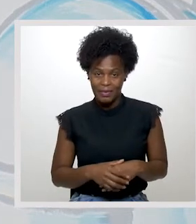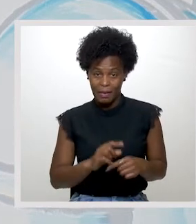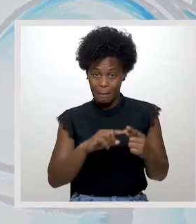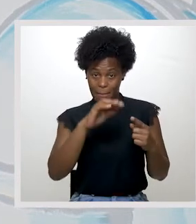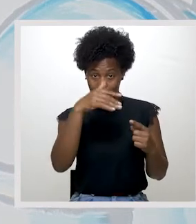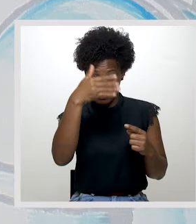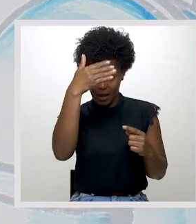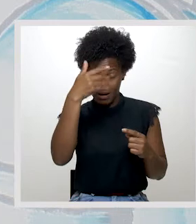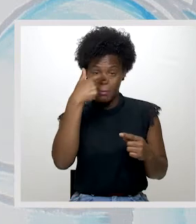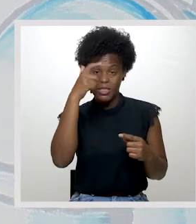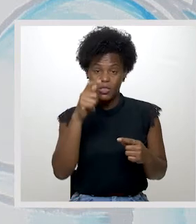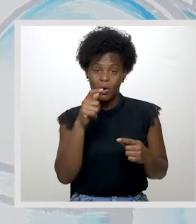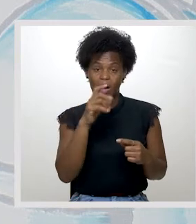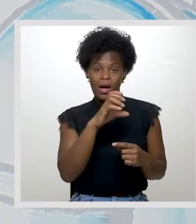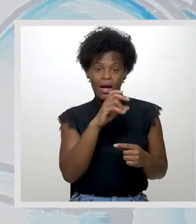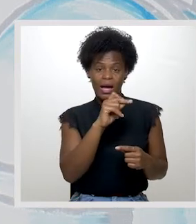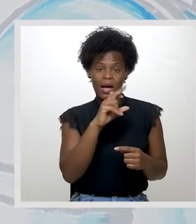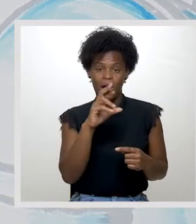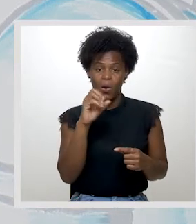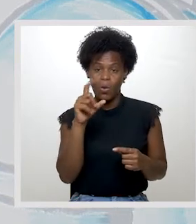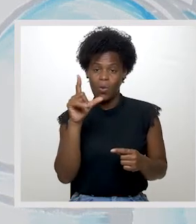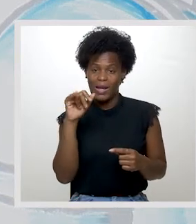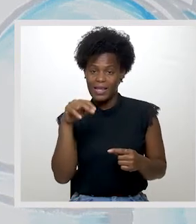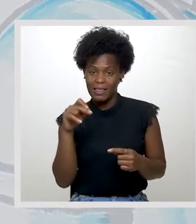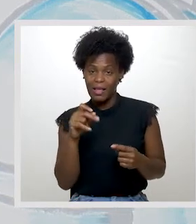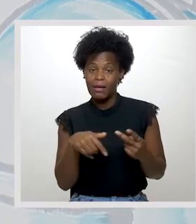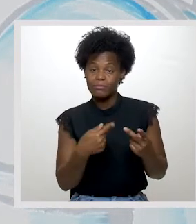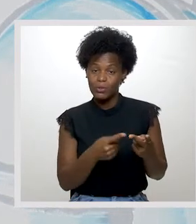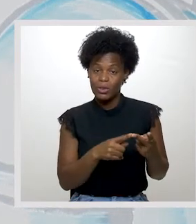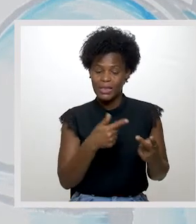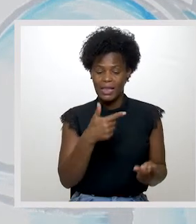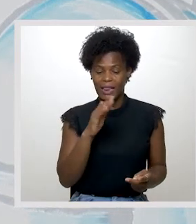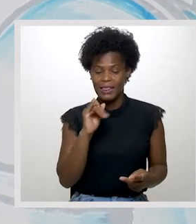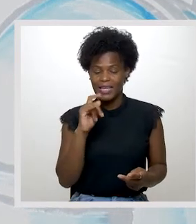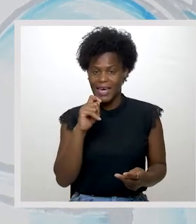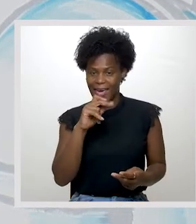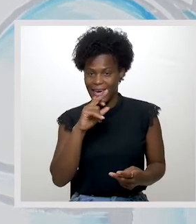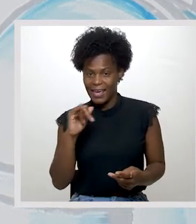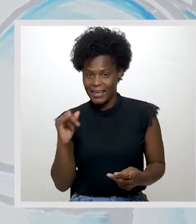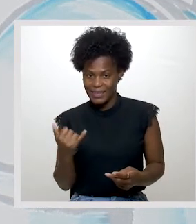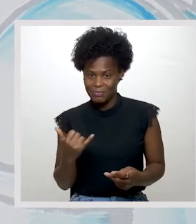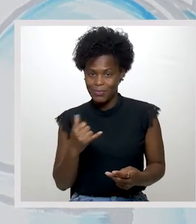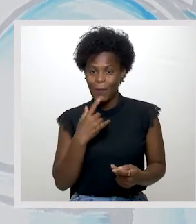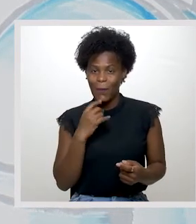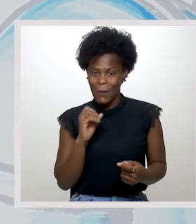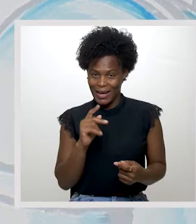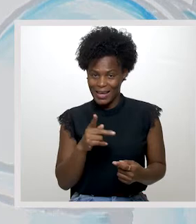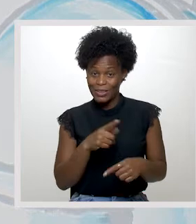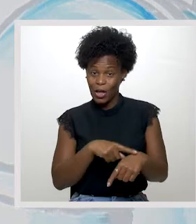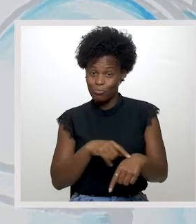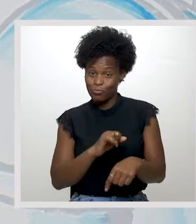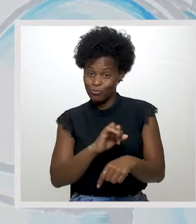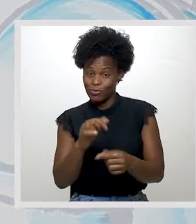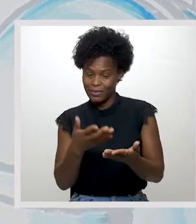première personne, c'est Carolina et après, vous avez Thierry. OK? Je vous laisse un peu de